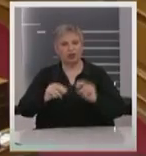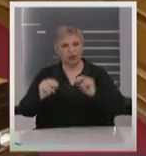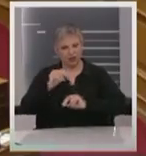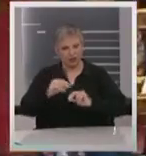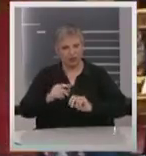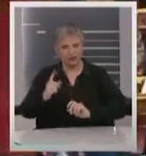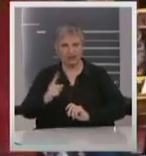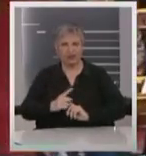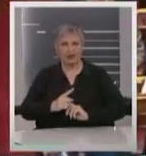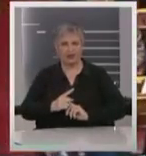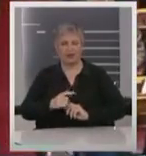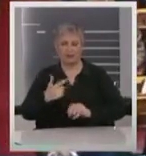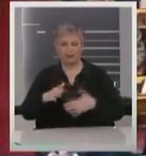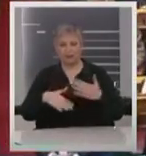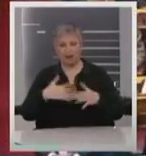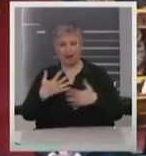Ναι.